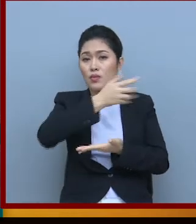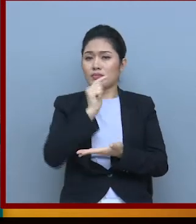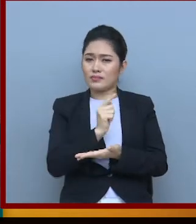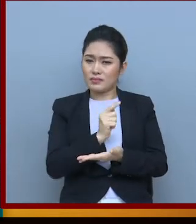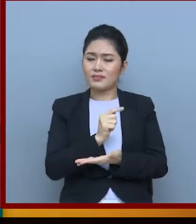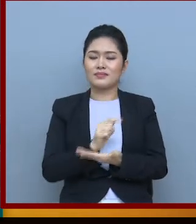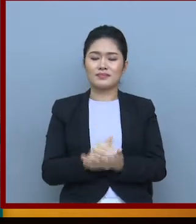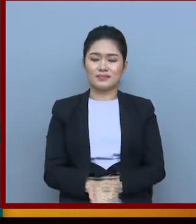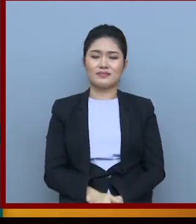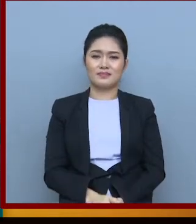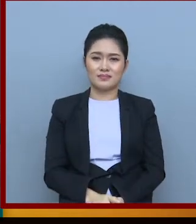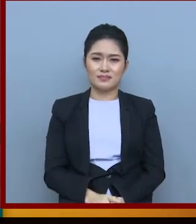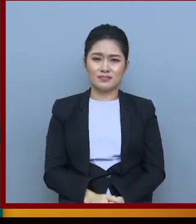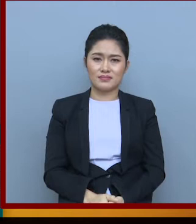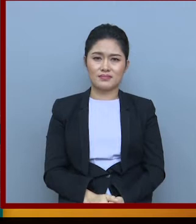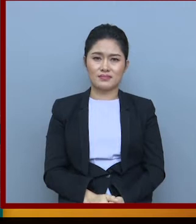นี้นะครับ